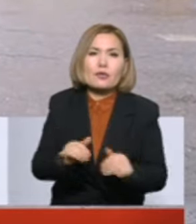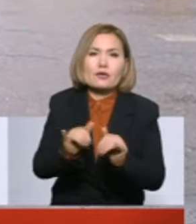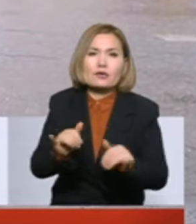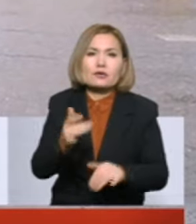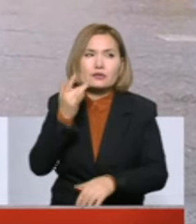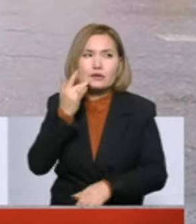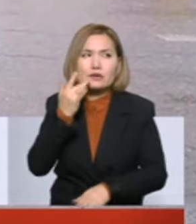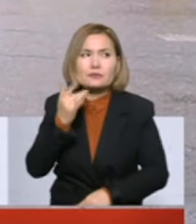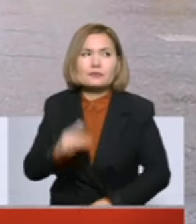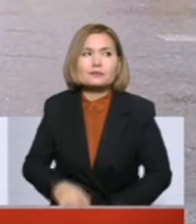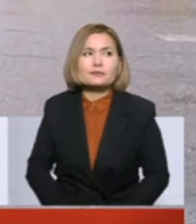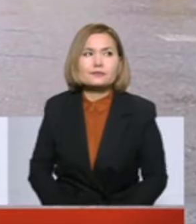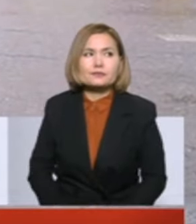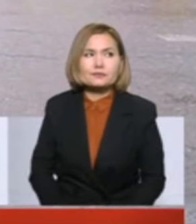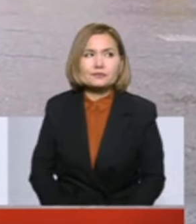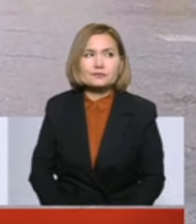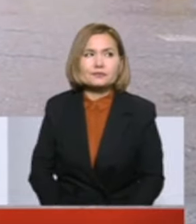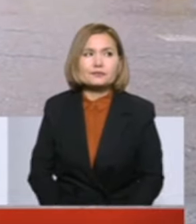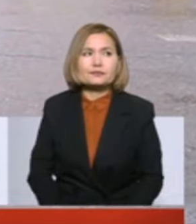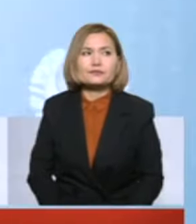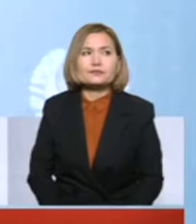болып жатады.